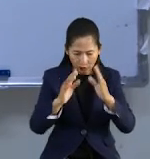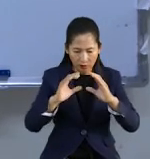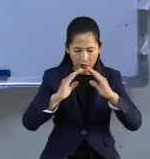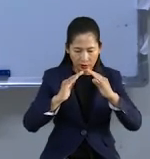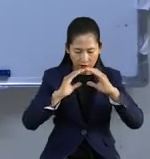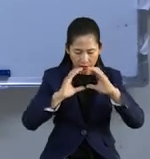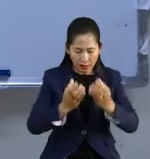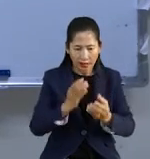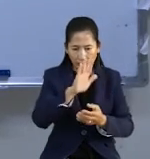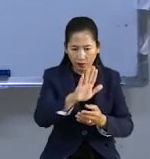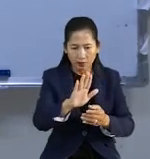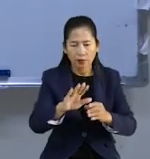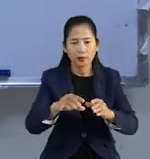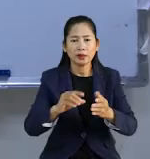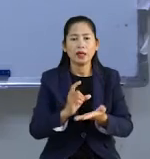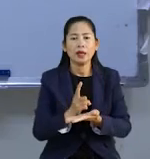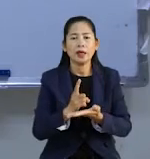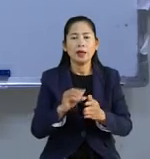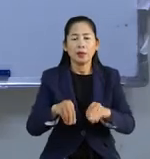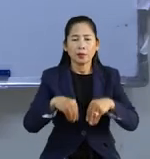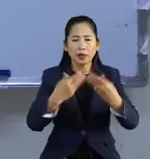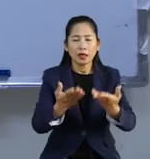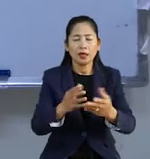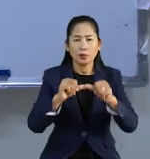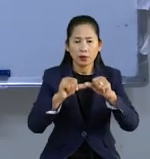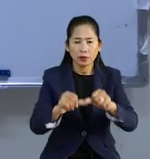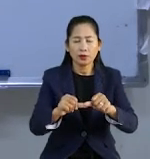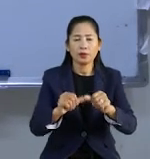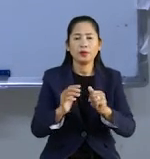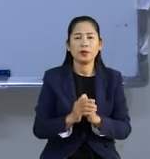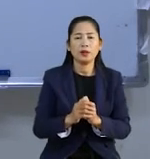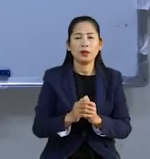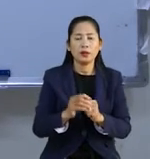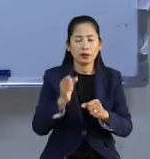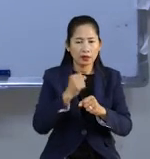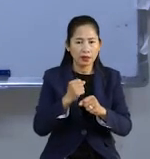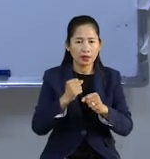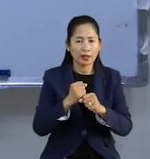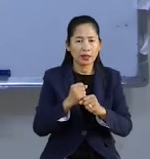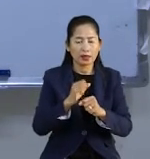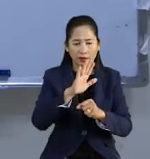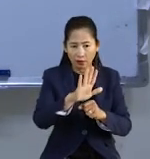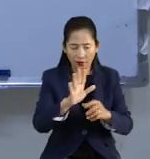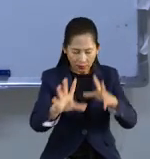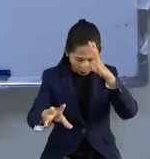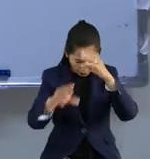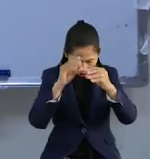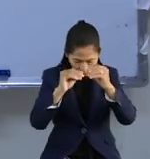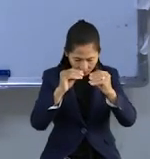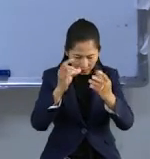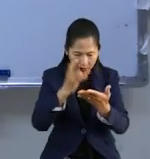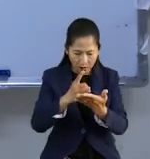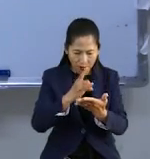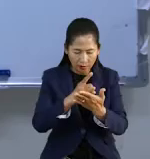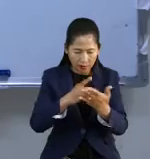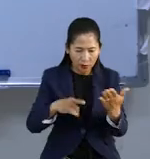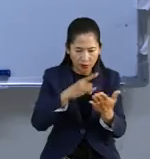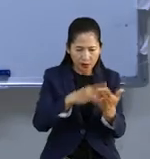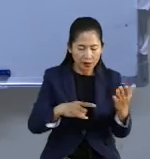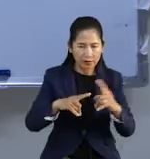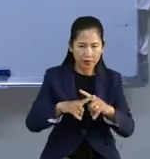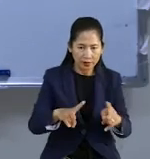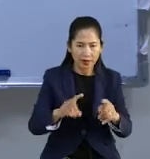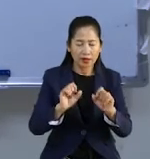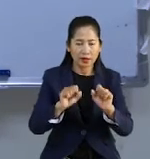ำถนัดระบกโกนบานประดอลเอาเชียประจำมาใกล้ไปเถอะกิจการสมควรเรียนสดในมุกไปเจี๊ยบเซงตีดนะก่อนน